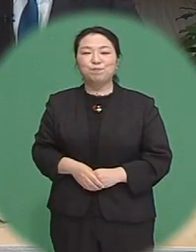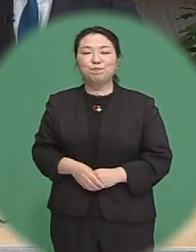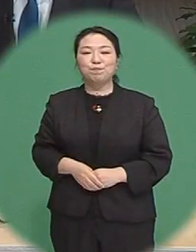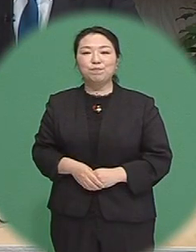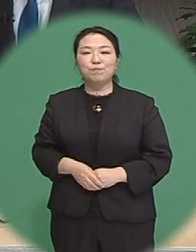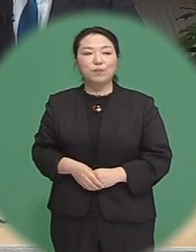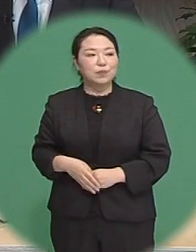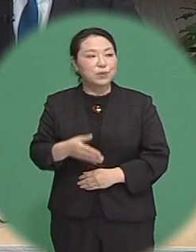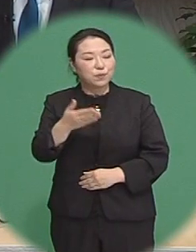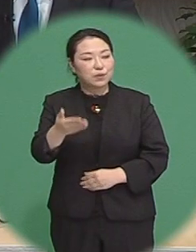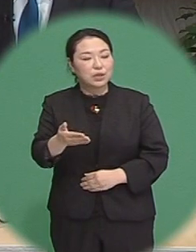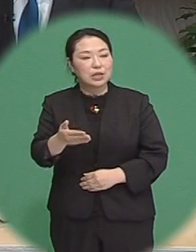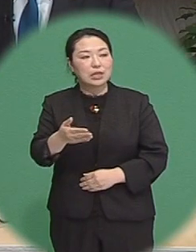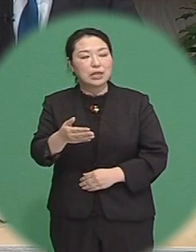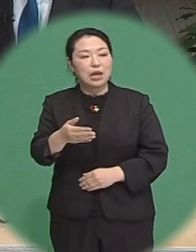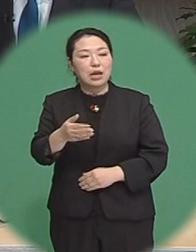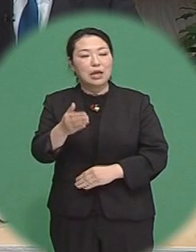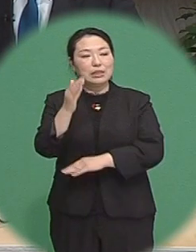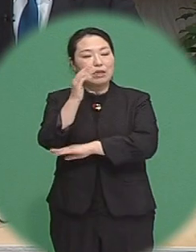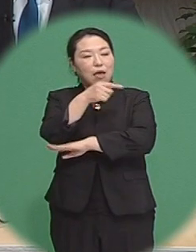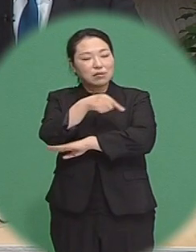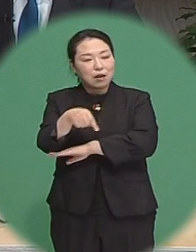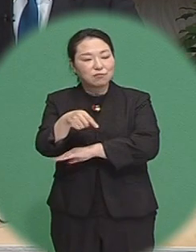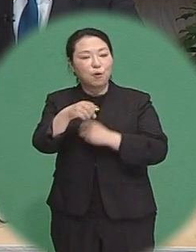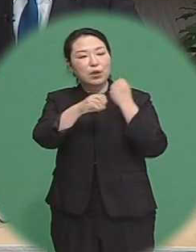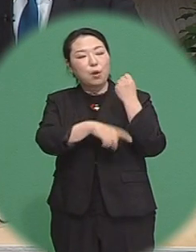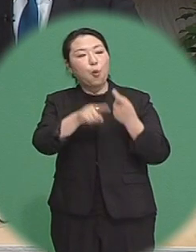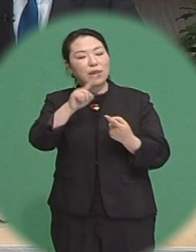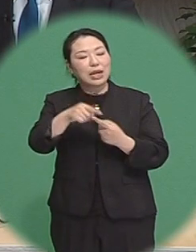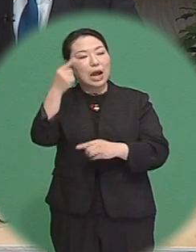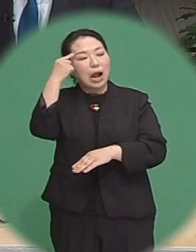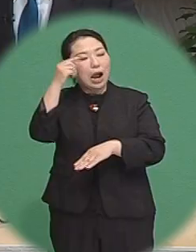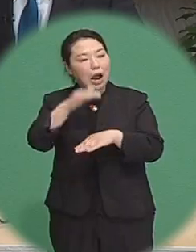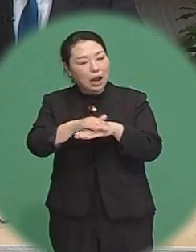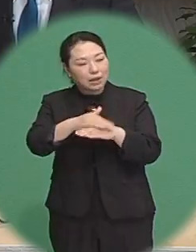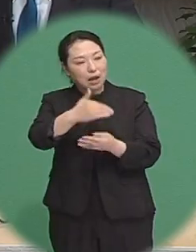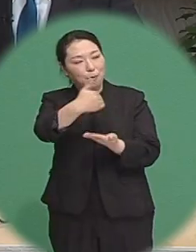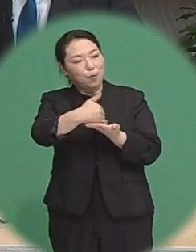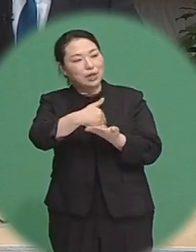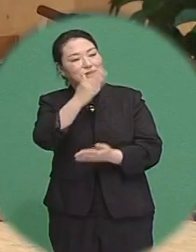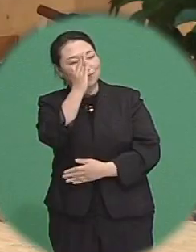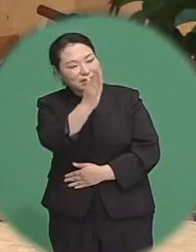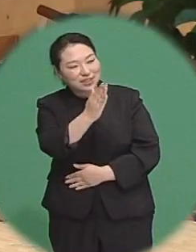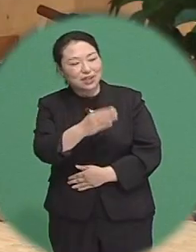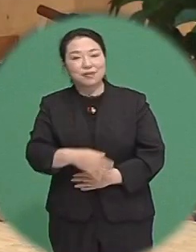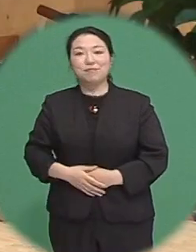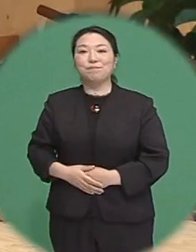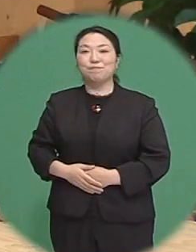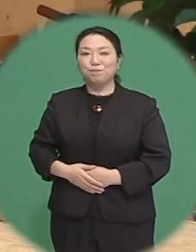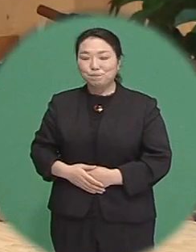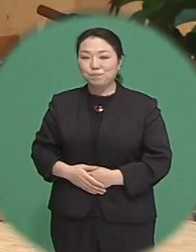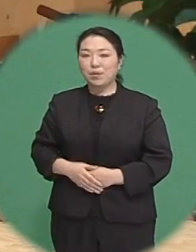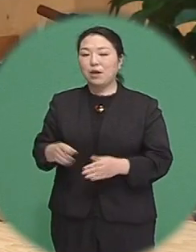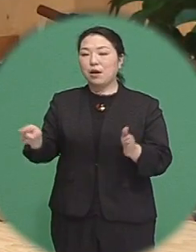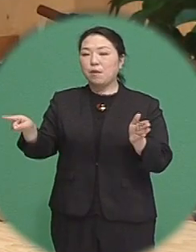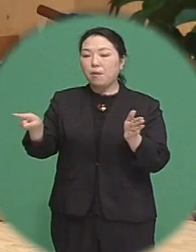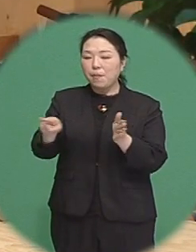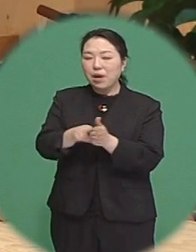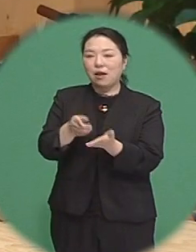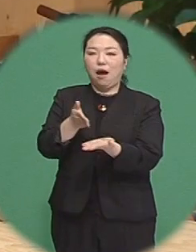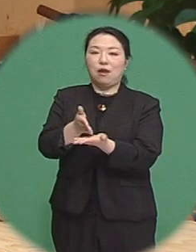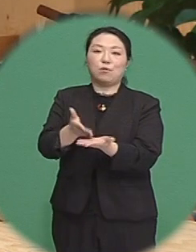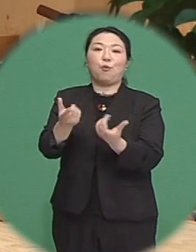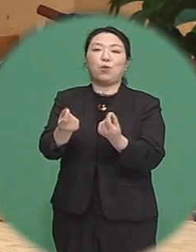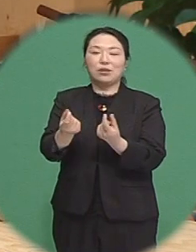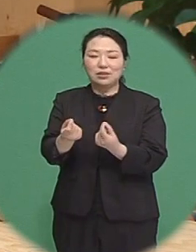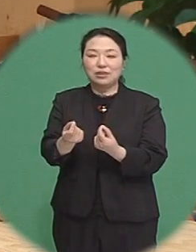それでは次に政策の基本的な考え方について教えていただけますかはいこれまでも申し上げてきました